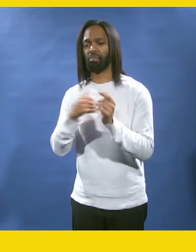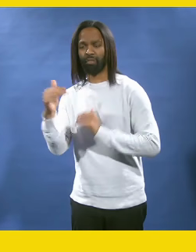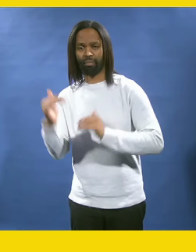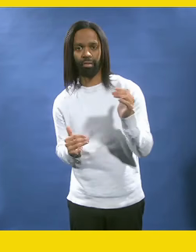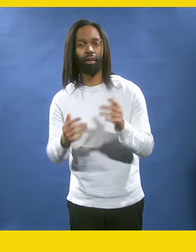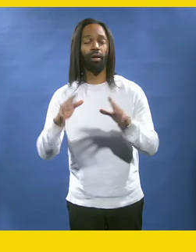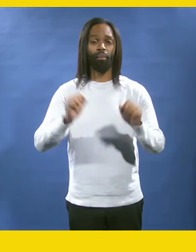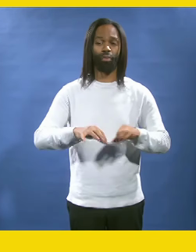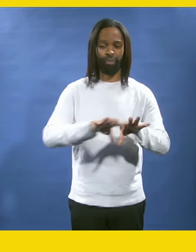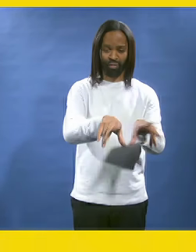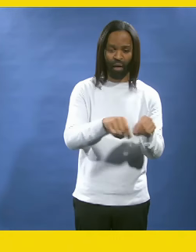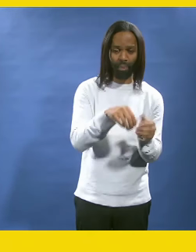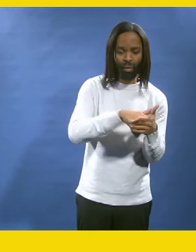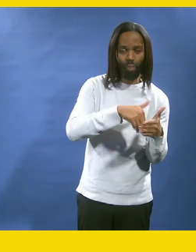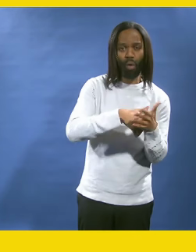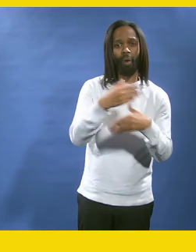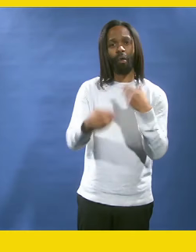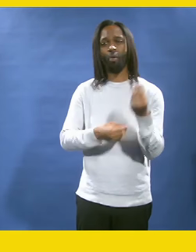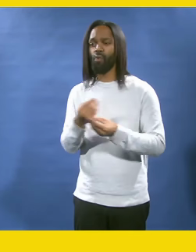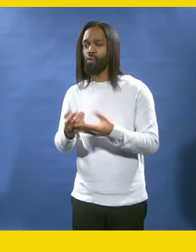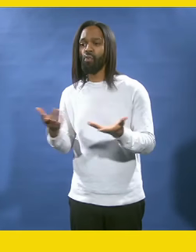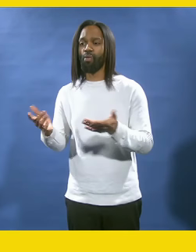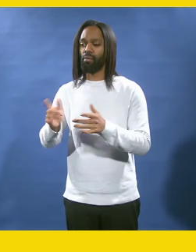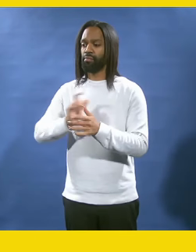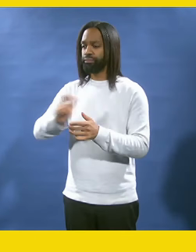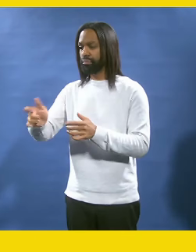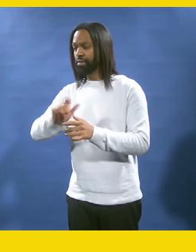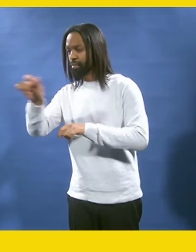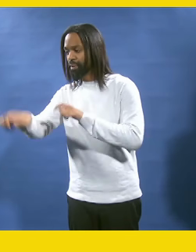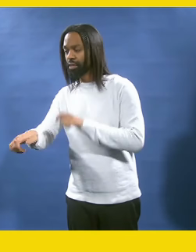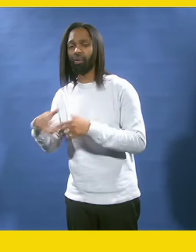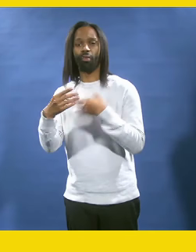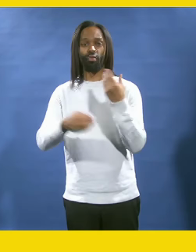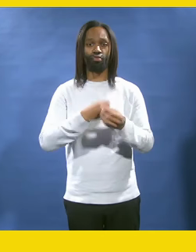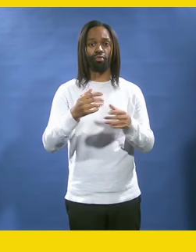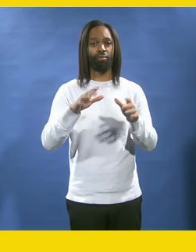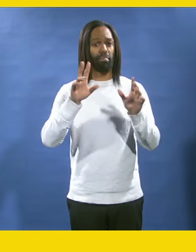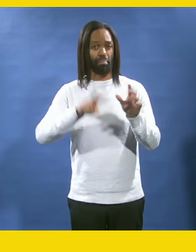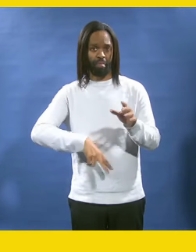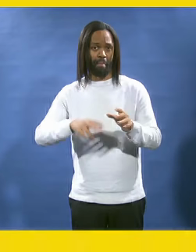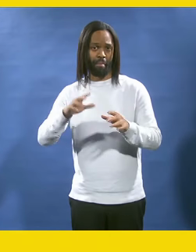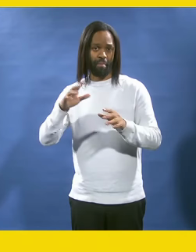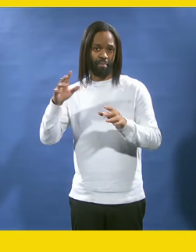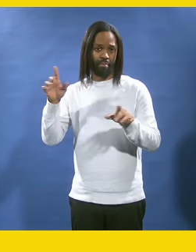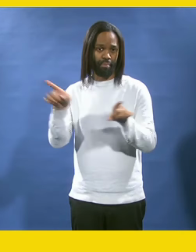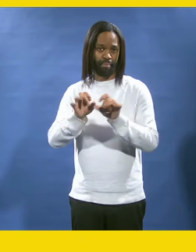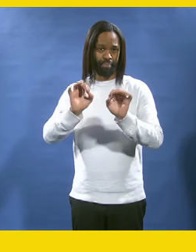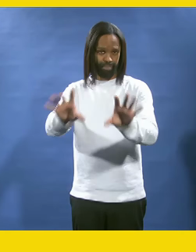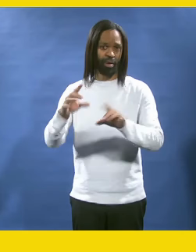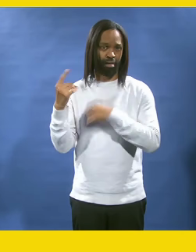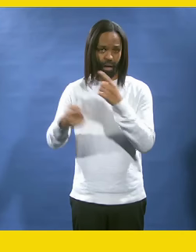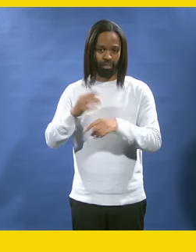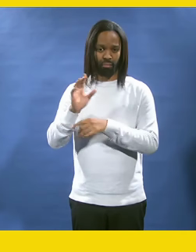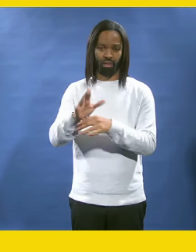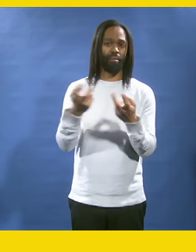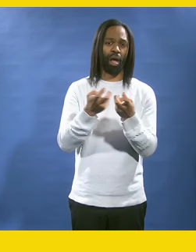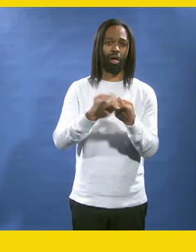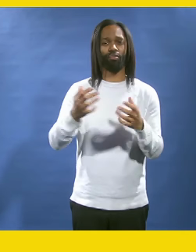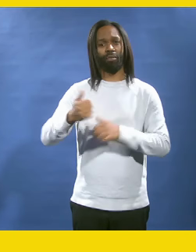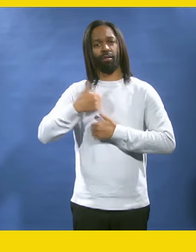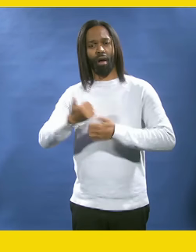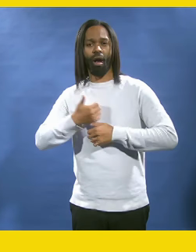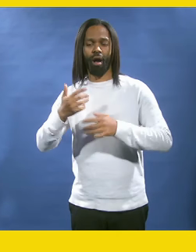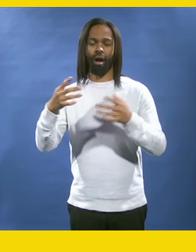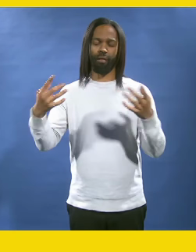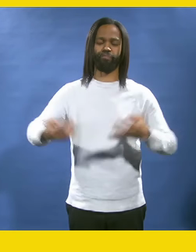intrafamiliales, interpersonnelles, systémiques, comme les viols de guerre. Nous voulons construire un cadre